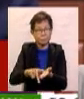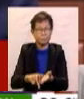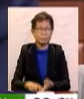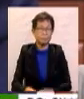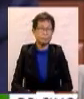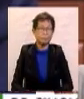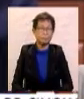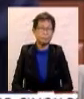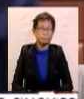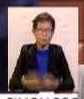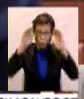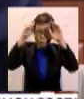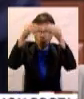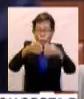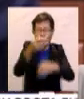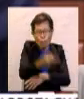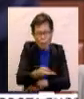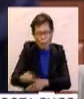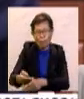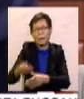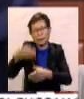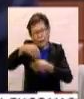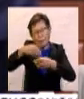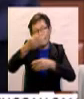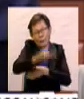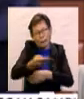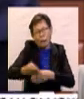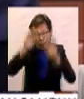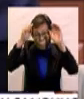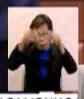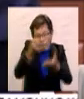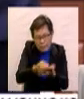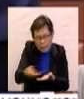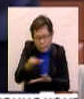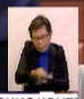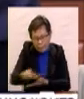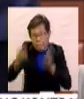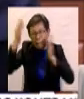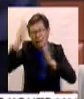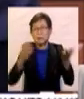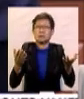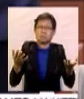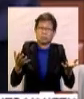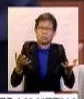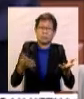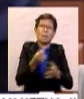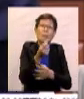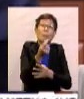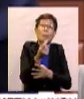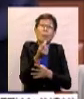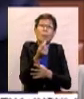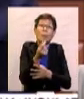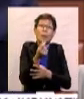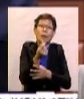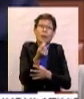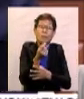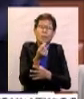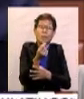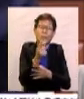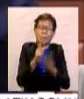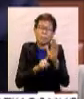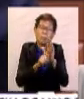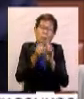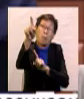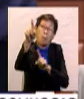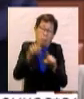rasa lebih tumpukan ke barang keluaran tempatan lah. Supaya harga tidak akan terjejas sangat